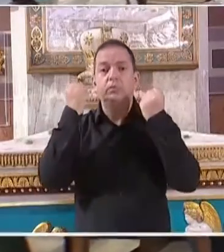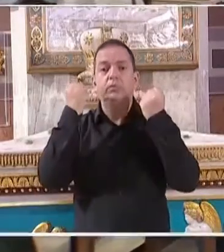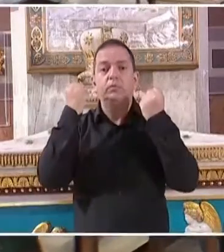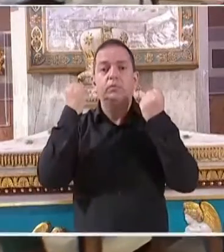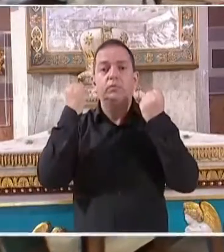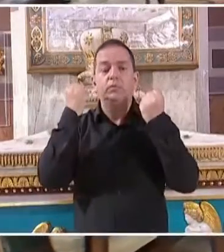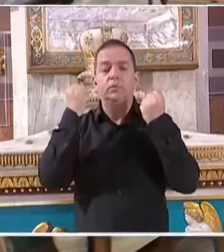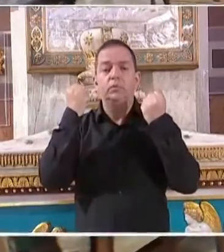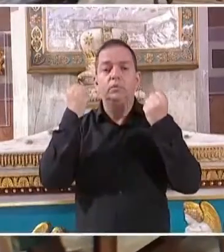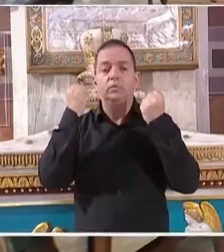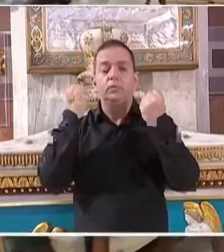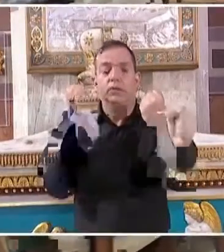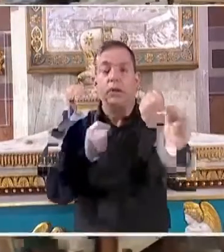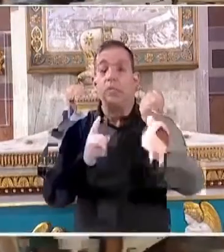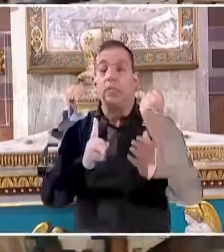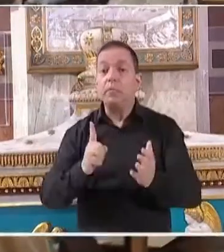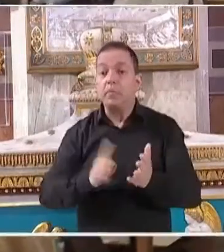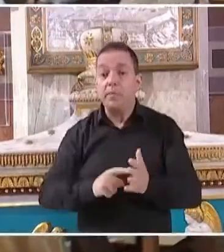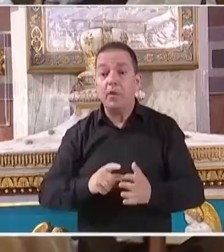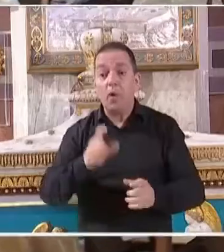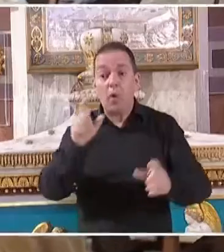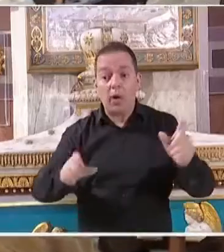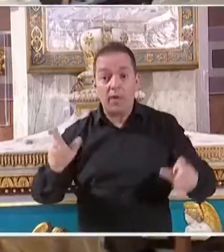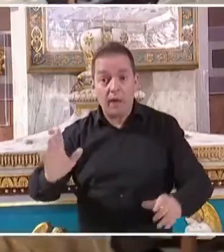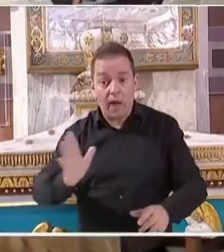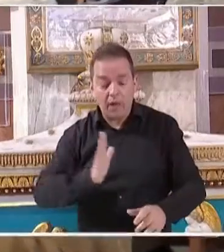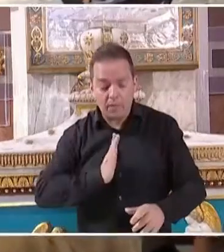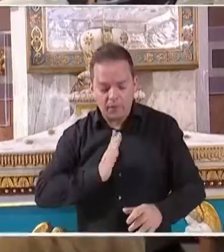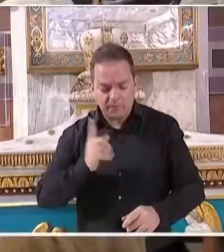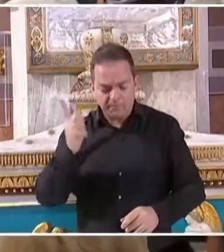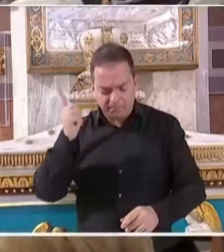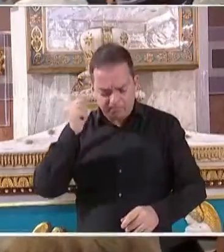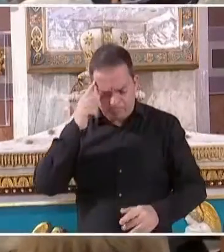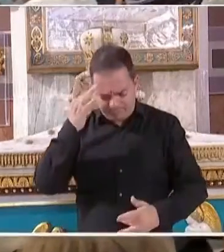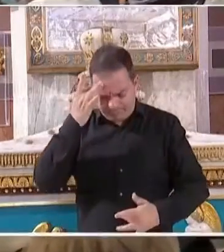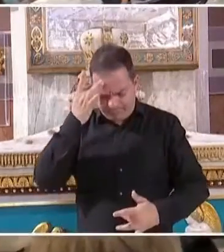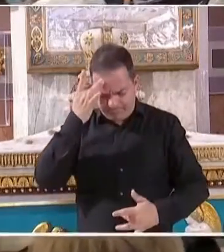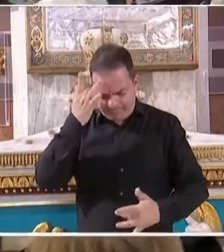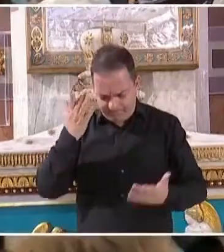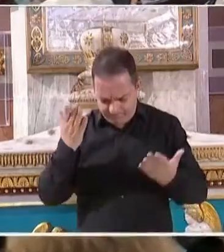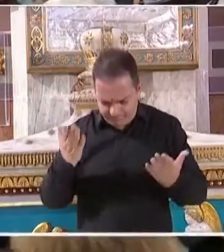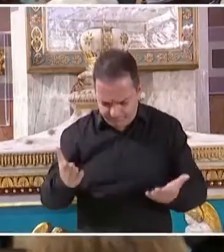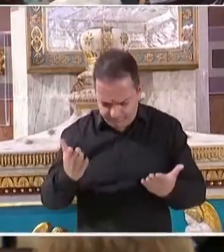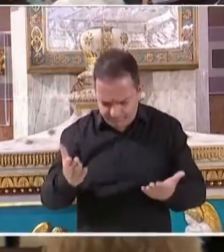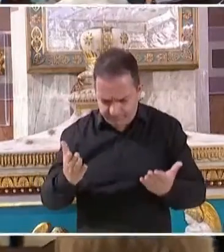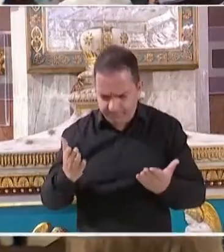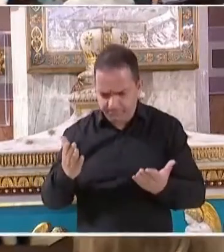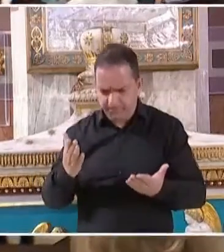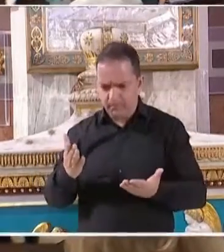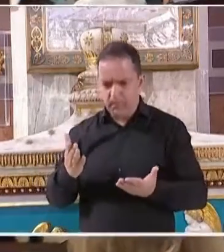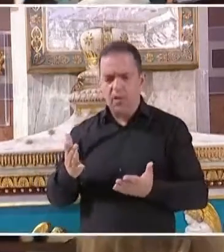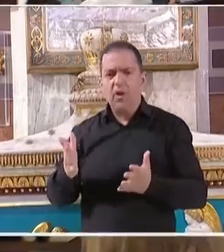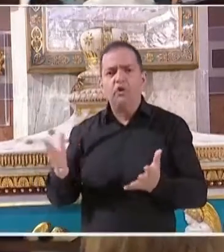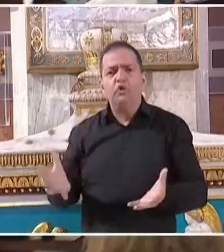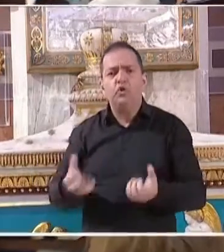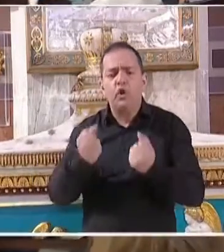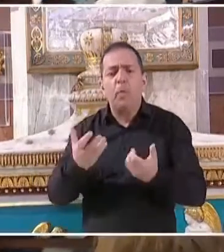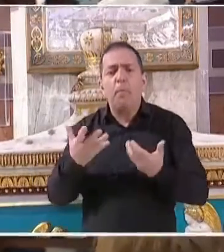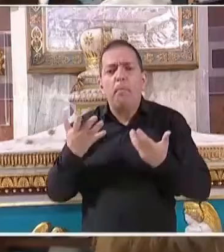να αντιληφθεί και να πιστεύσει ότι η σωτηρία του είναι ο